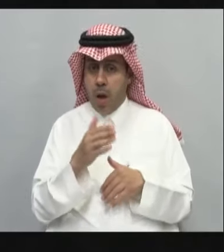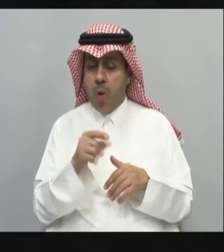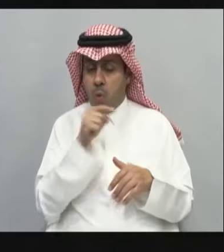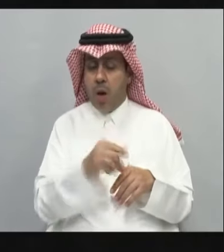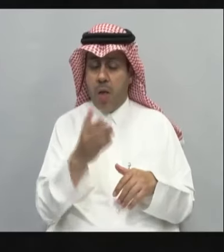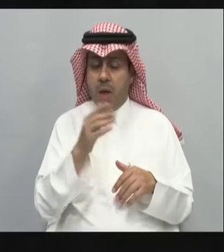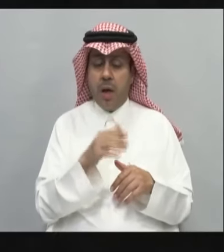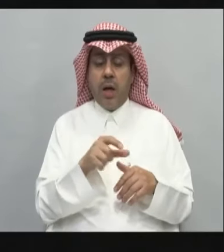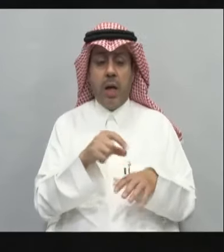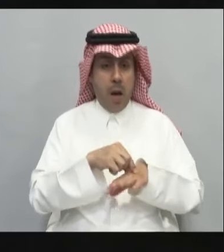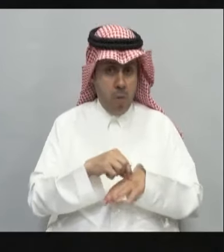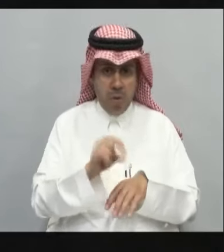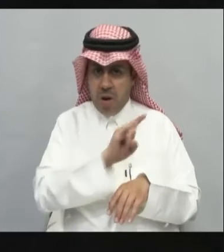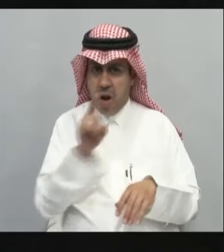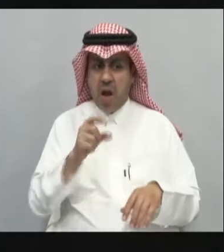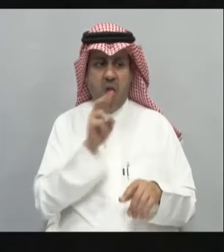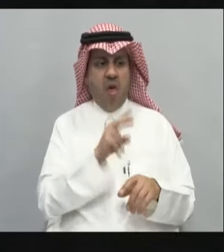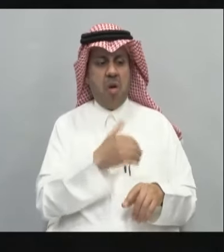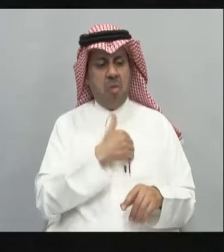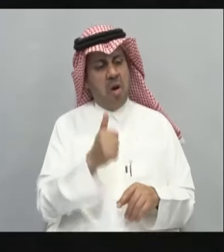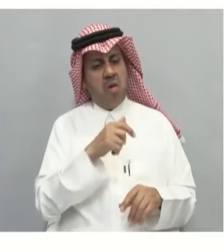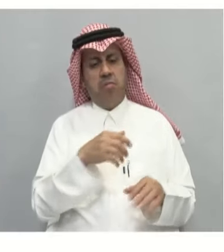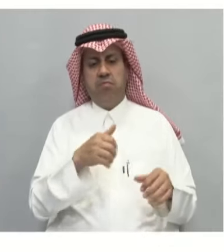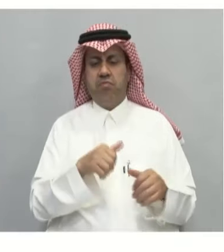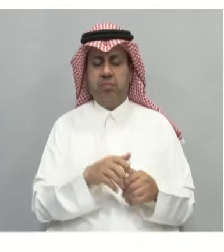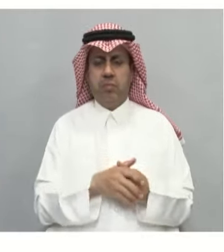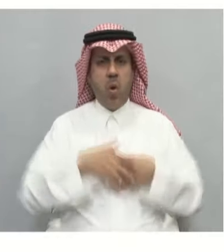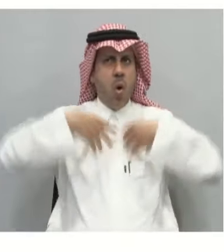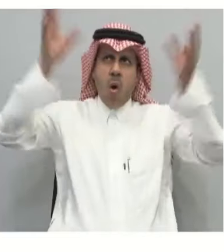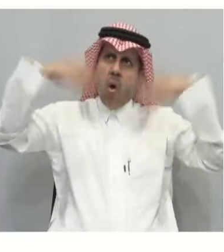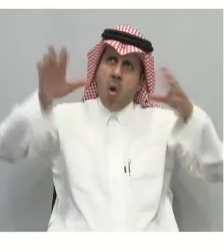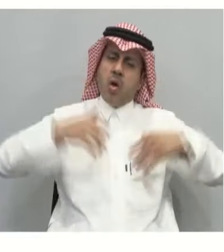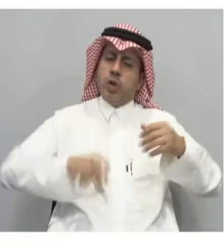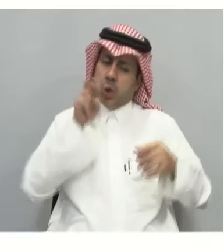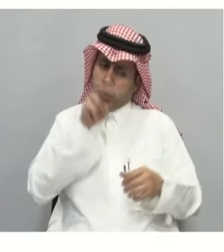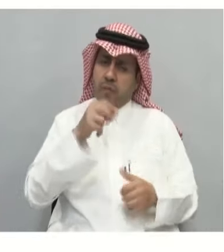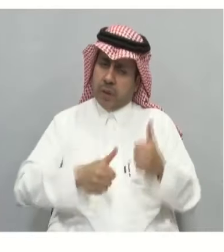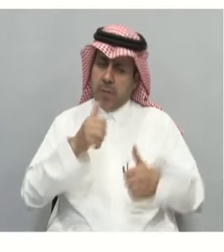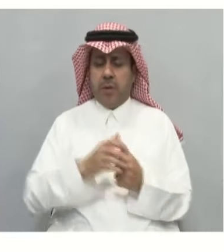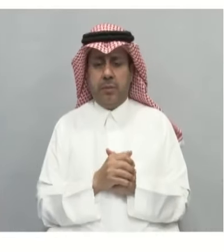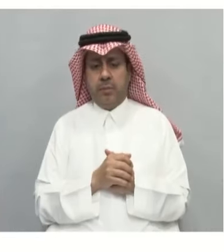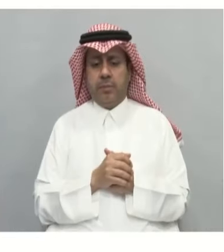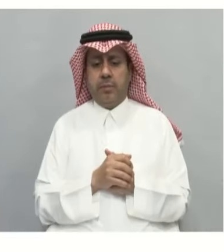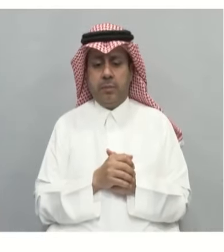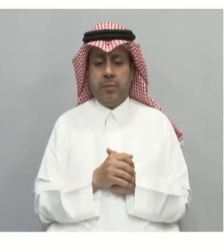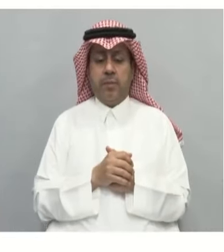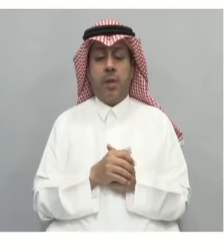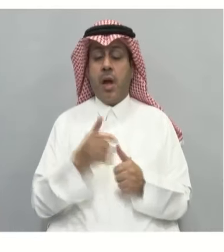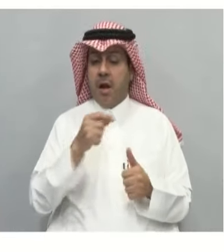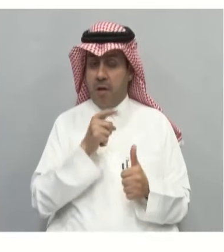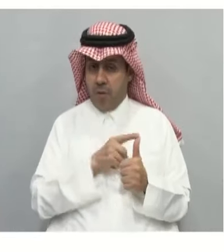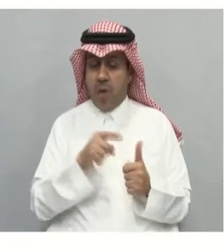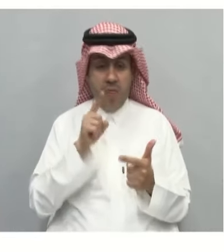لا يصدق في ايمانه هذه الفائده الاولى الفائده الثانيه مما ذكرناه في الدرس السابق